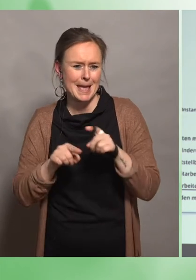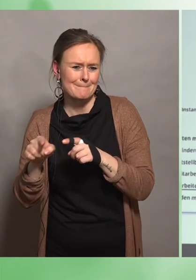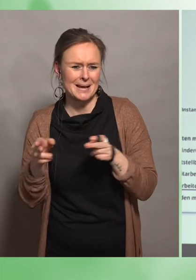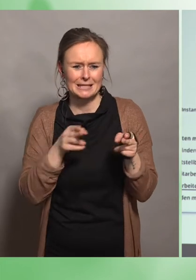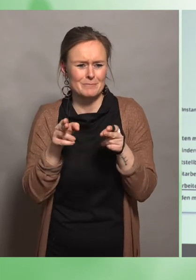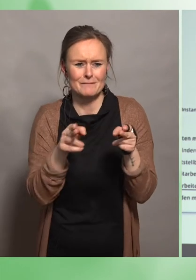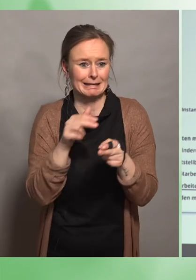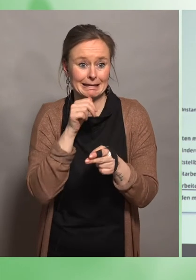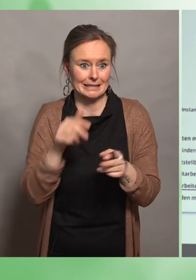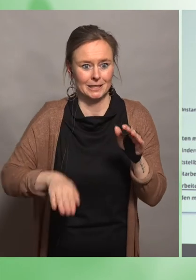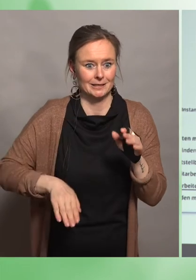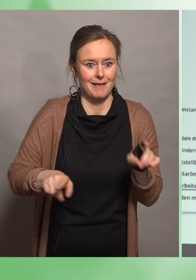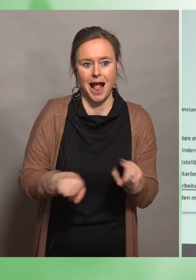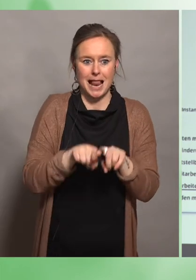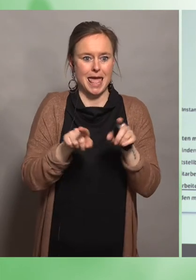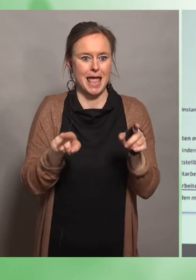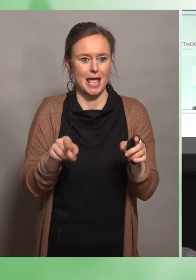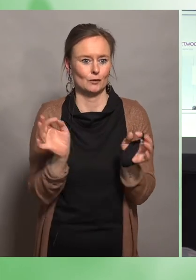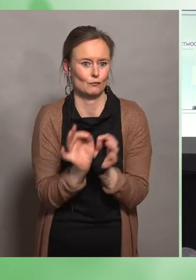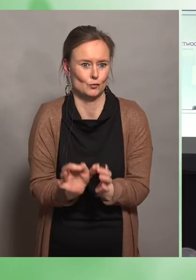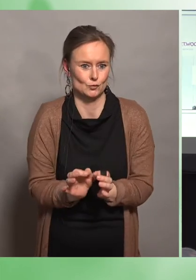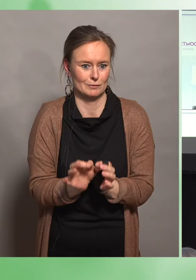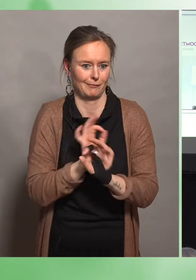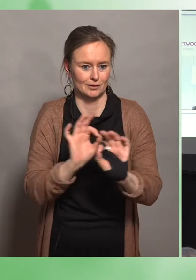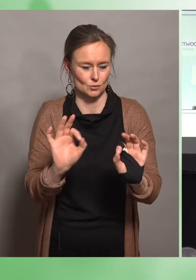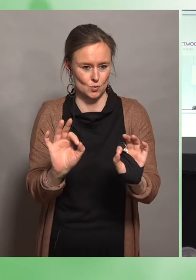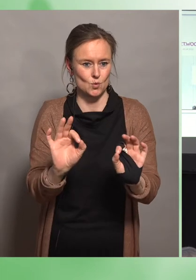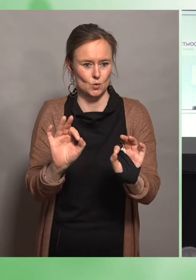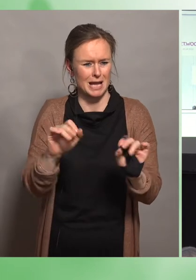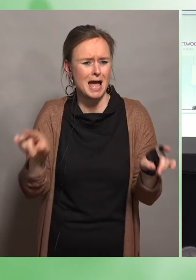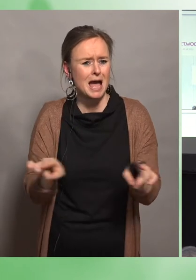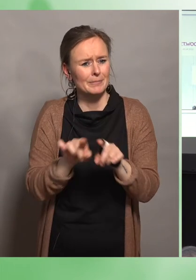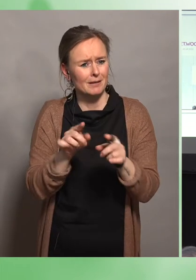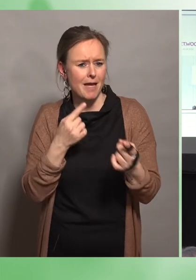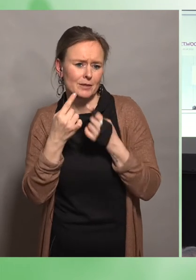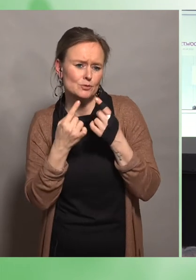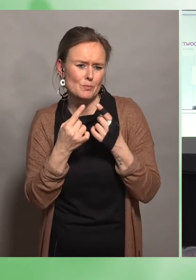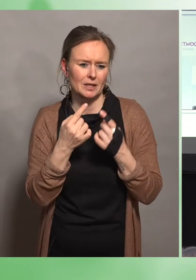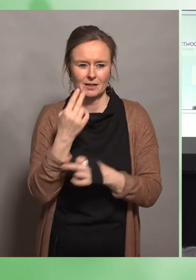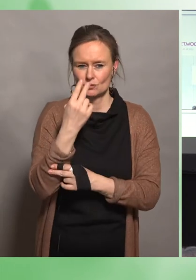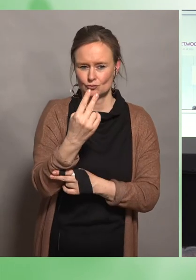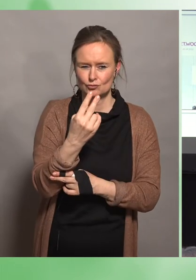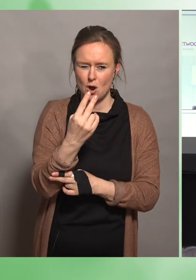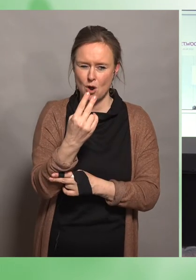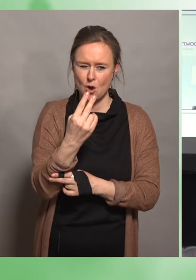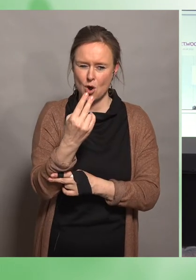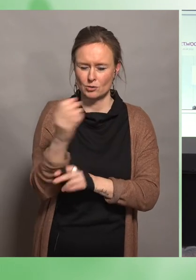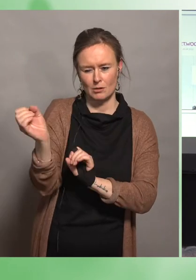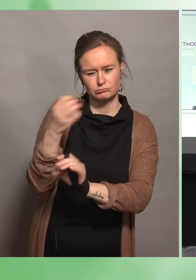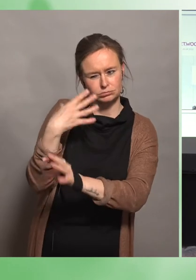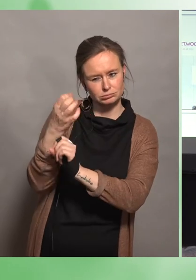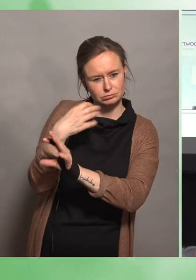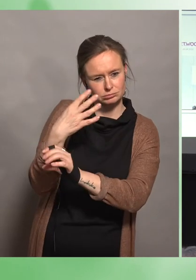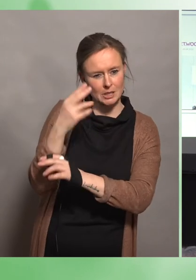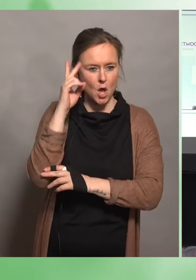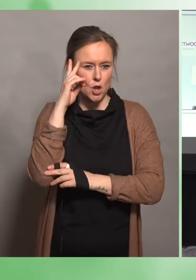nicht gleich so geradlinig und glatt. Ja. Hier dann einfach ins Gespräch zu treten, einfach zu schauen, auch zu reflektieren und